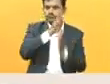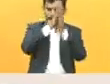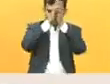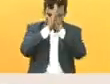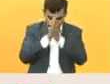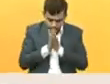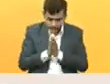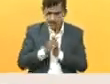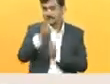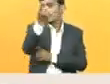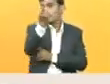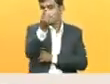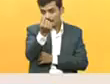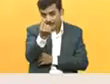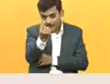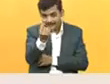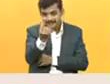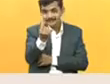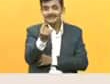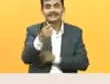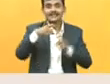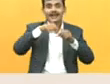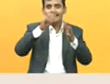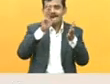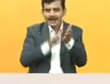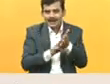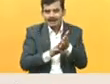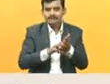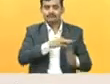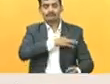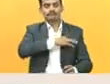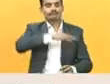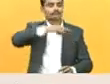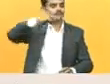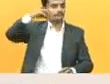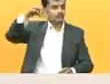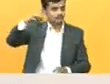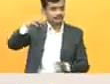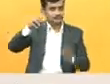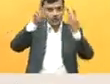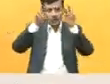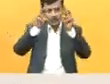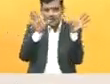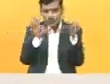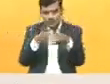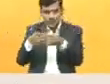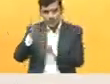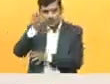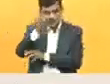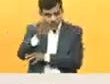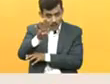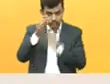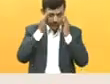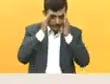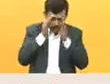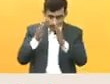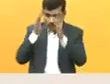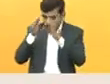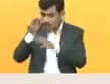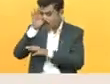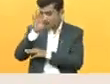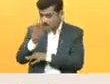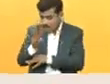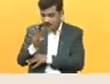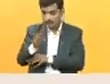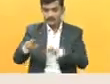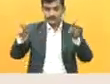अर्थ, काम, मोक्ष चारों पर बल दिया है, वैसे ही हमारे